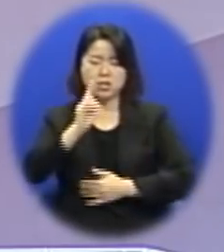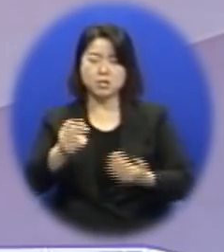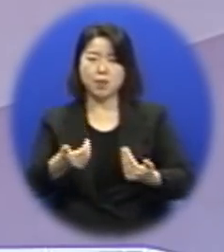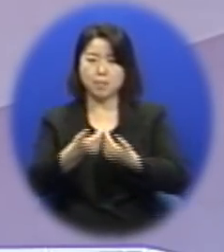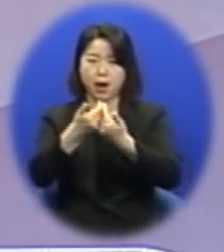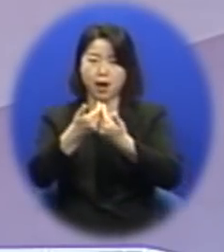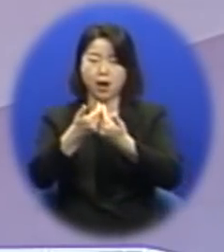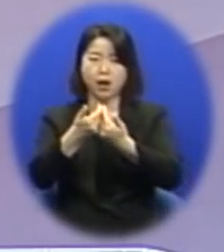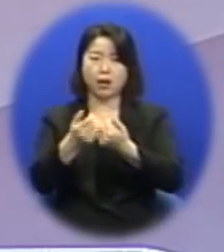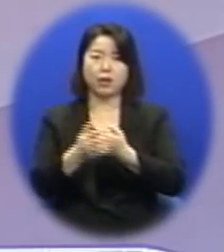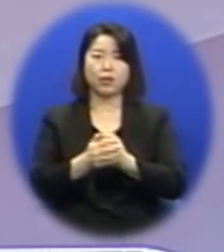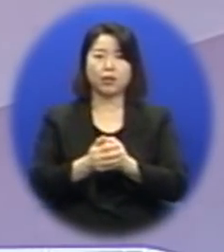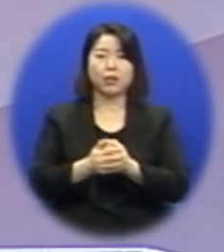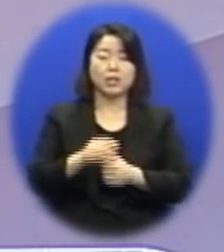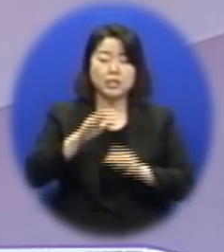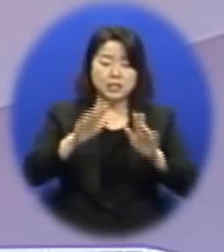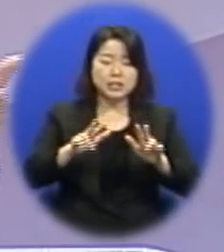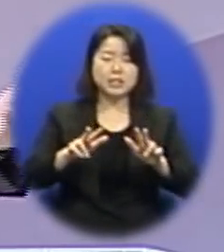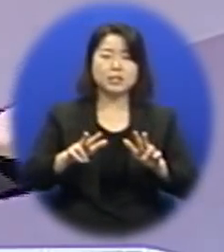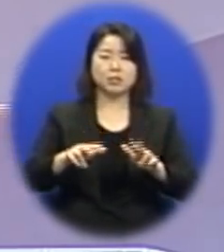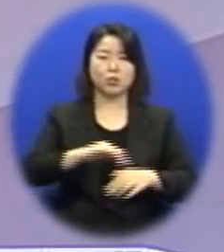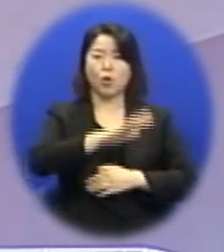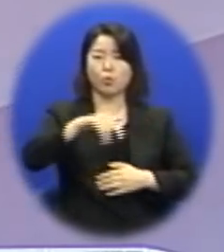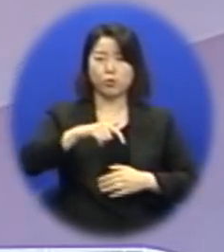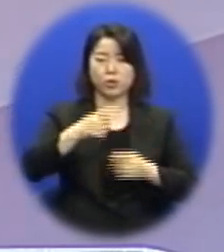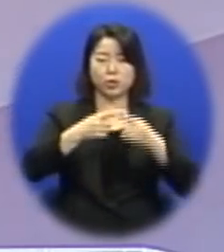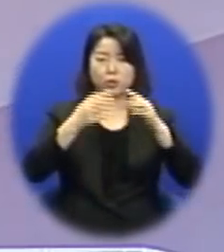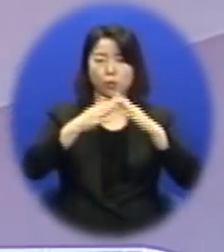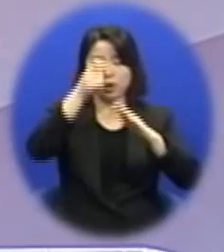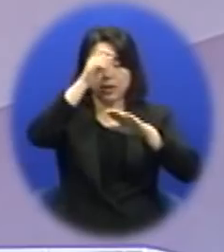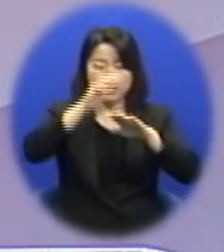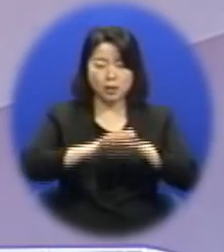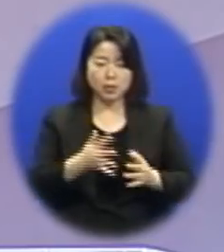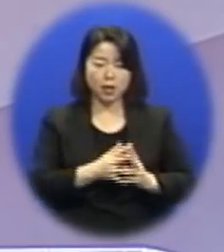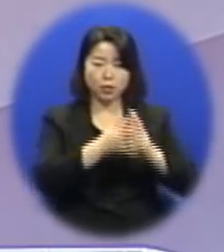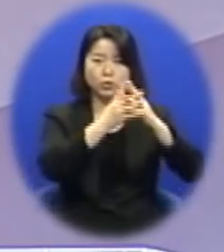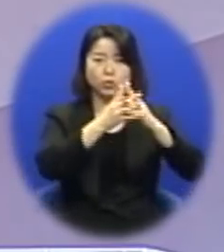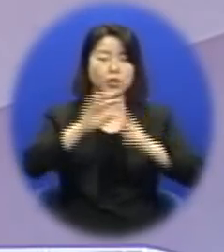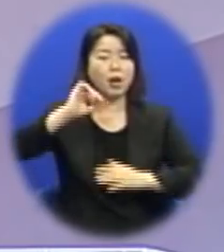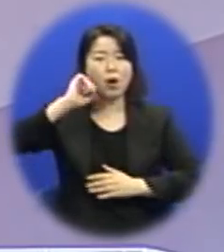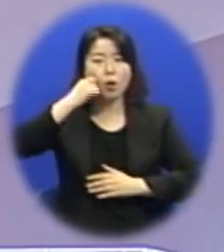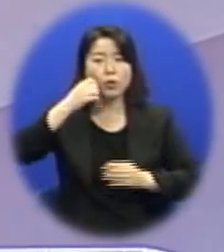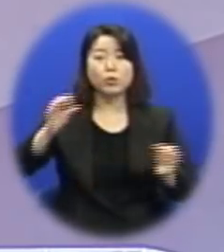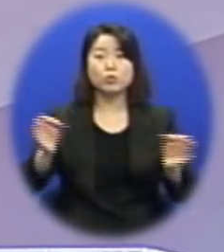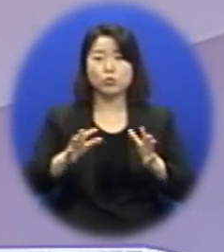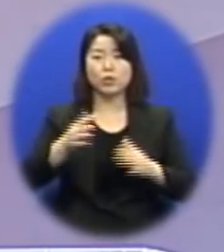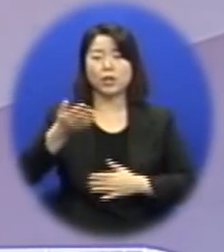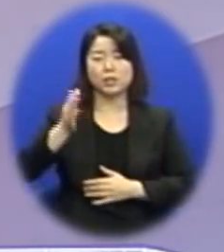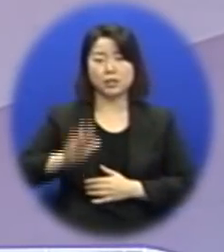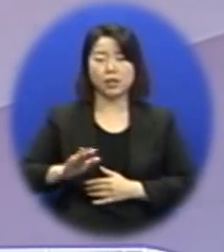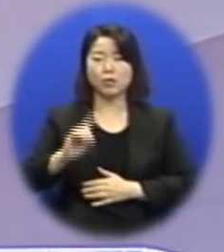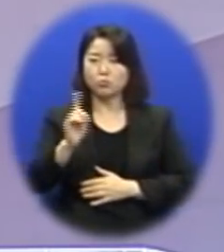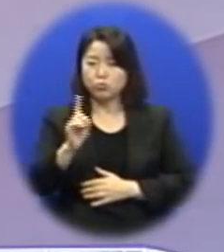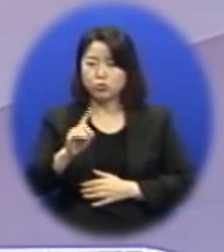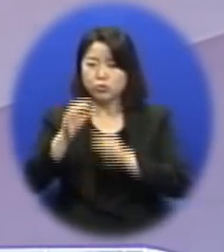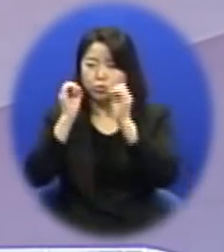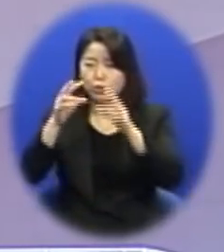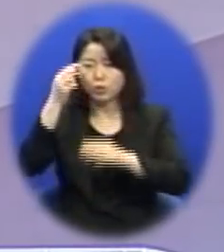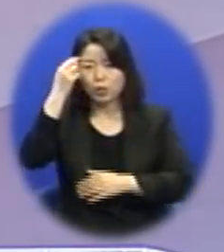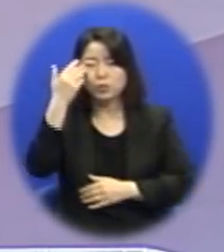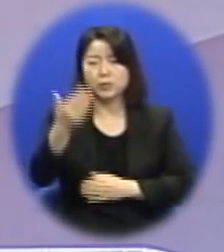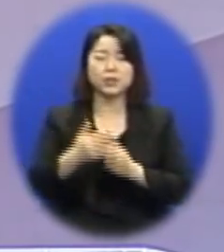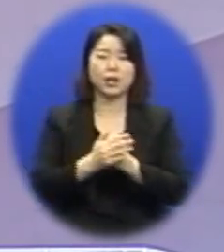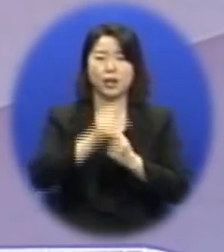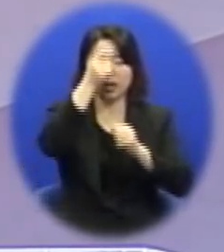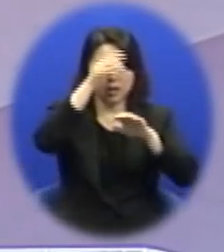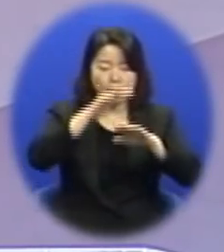해요 아 지금 우리교회 예배당 건축에 얼마나 어려운 순간인데 아니 지금도 무슨 선교입니다 예배당이나 좀